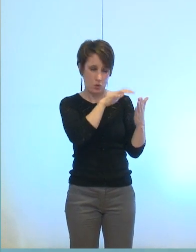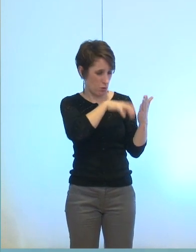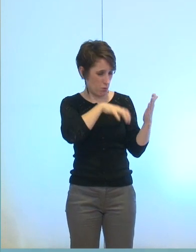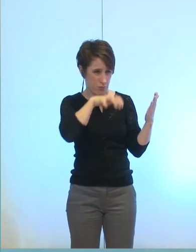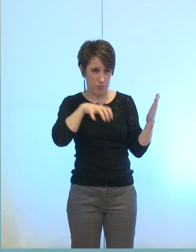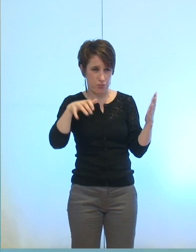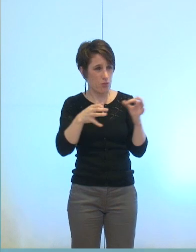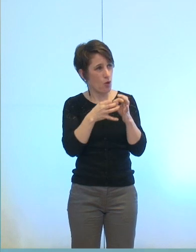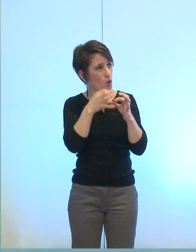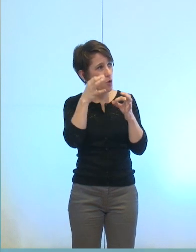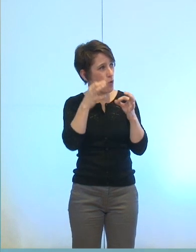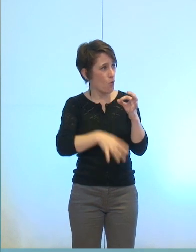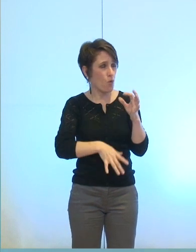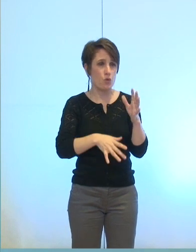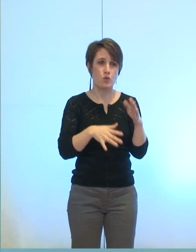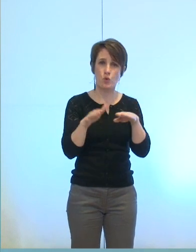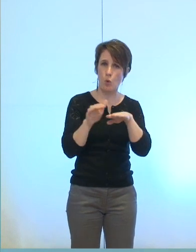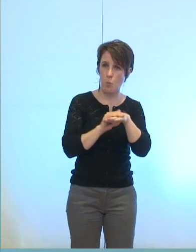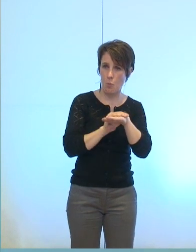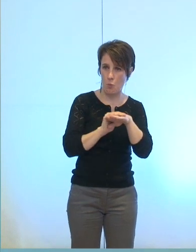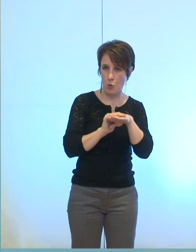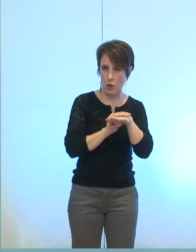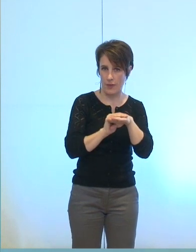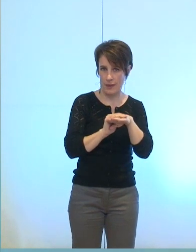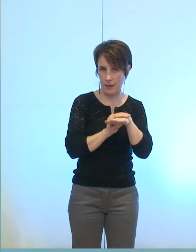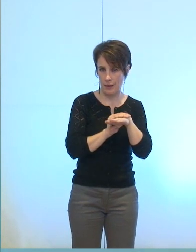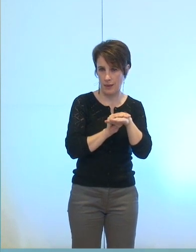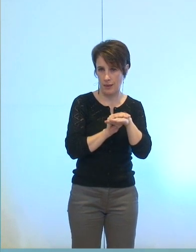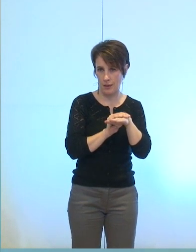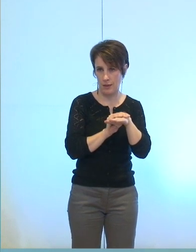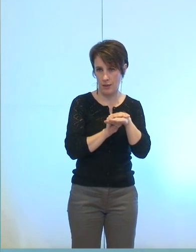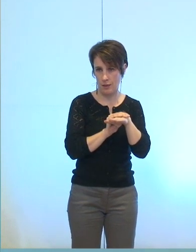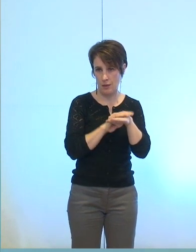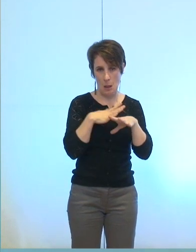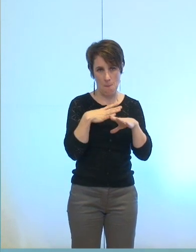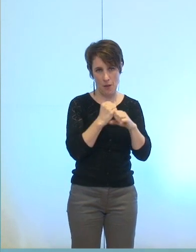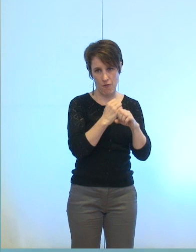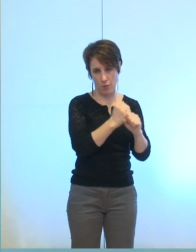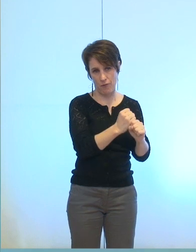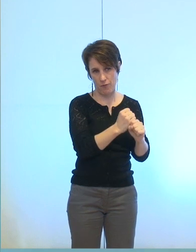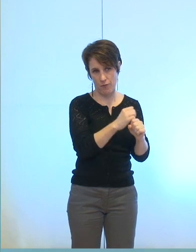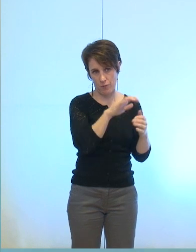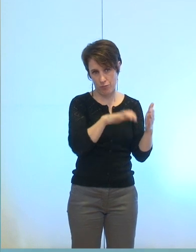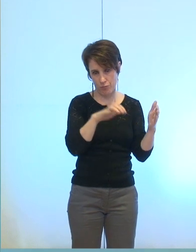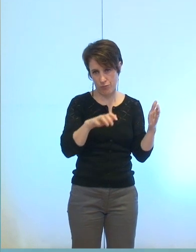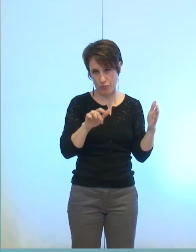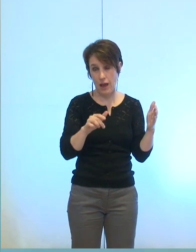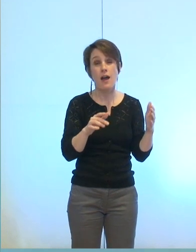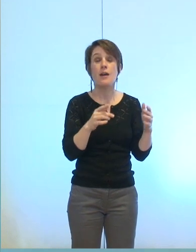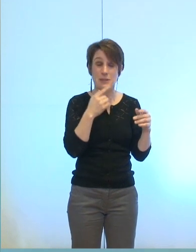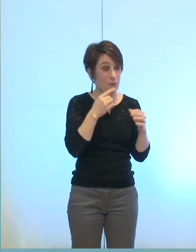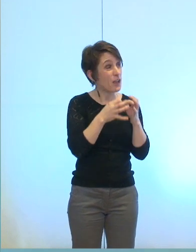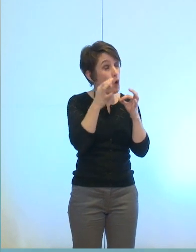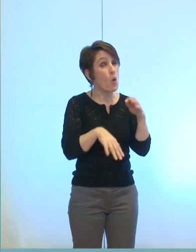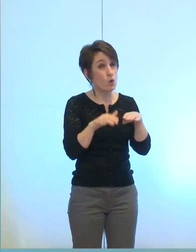conclusions politiques introductives des conclusions politiques placées en